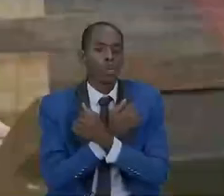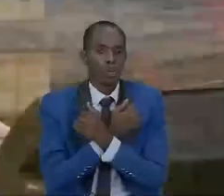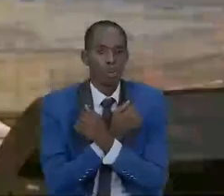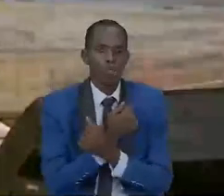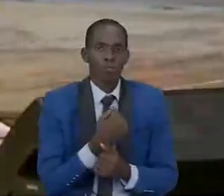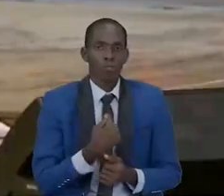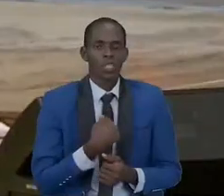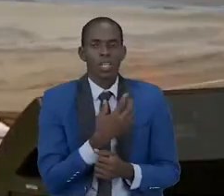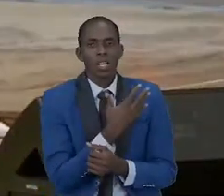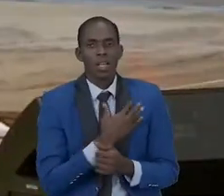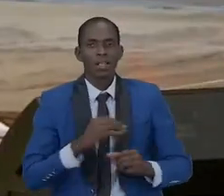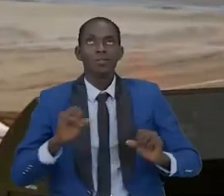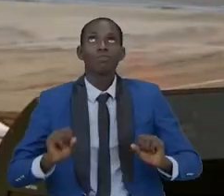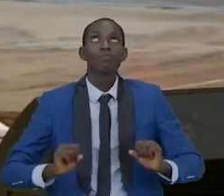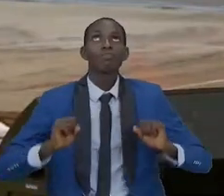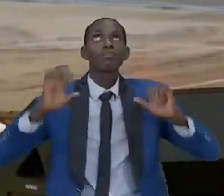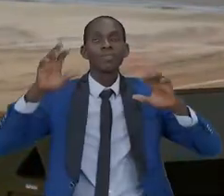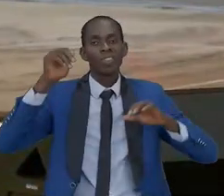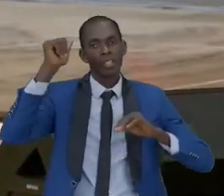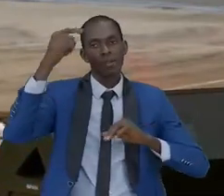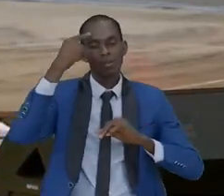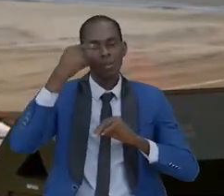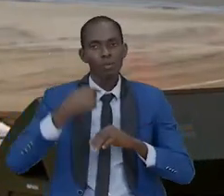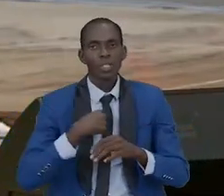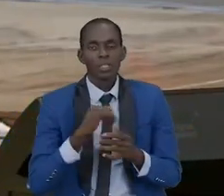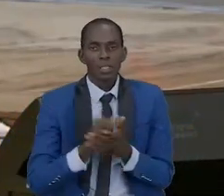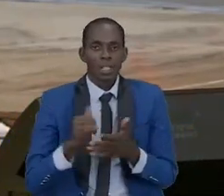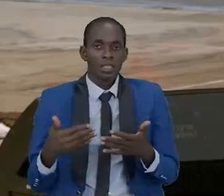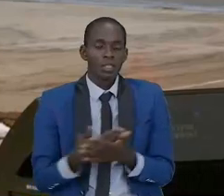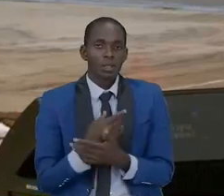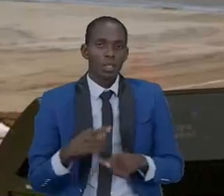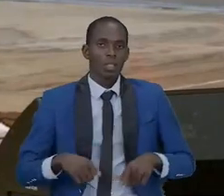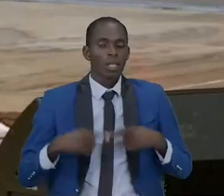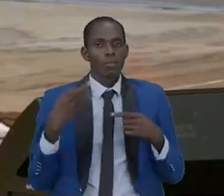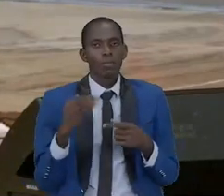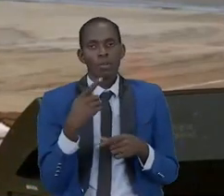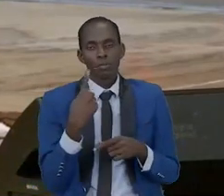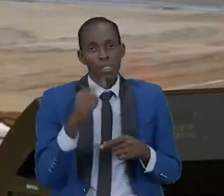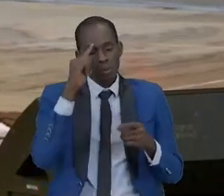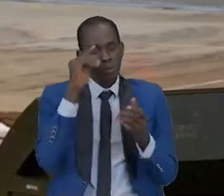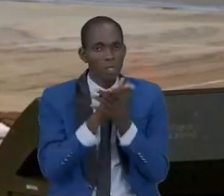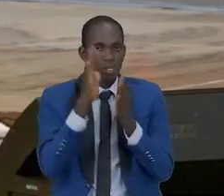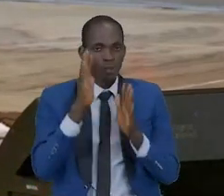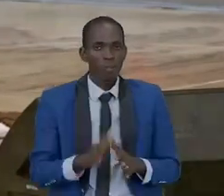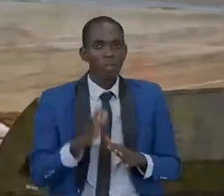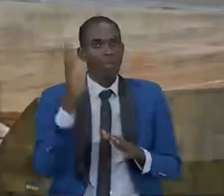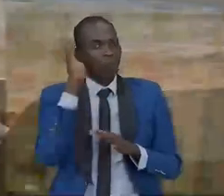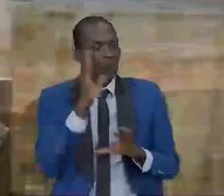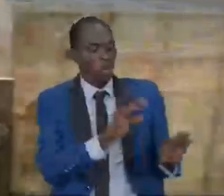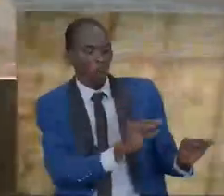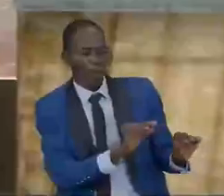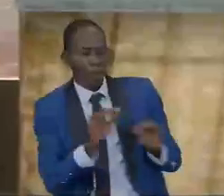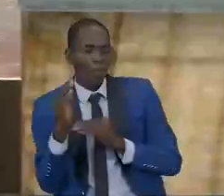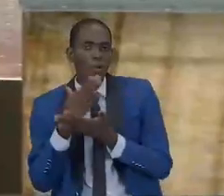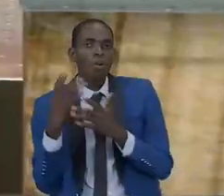s'est livré lui-même pour moi et c'est la nouvelle vie de croyance nous sommes passés nous avons passé